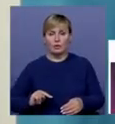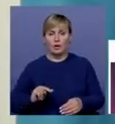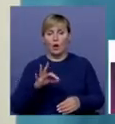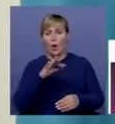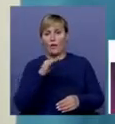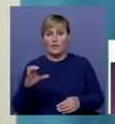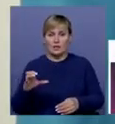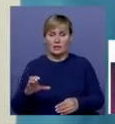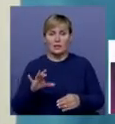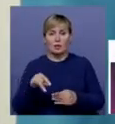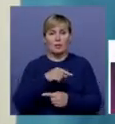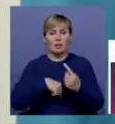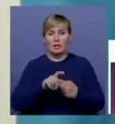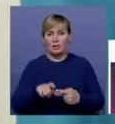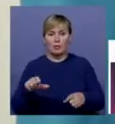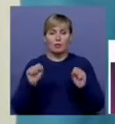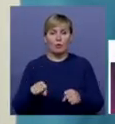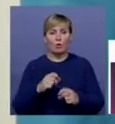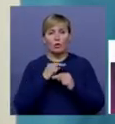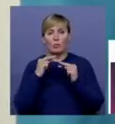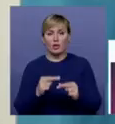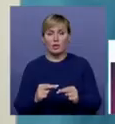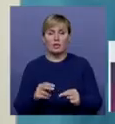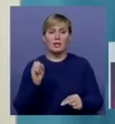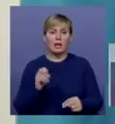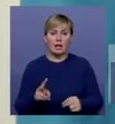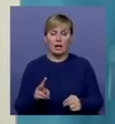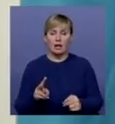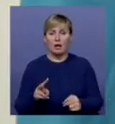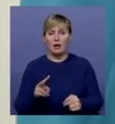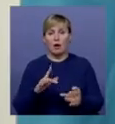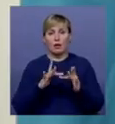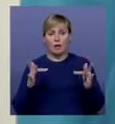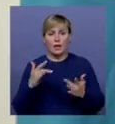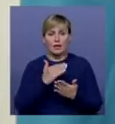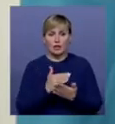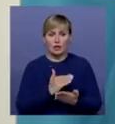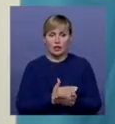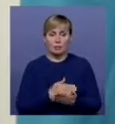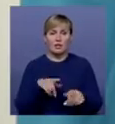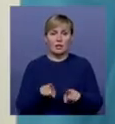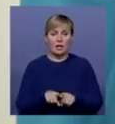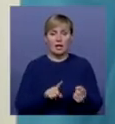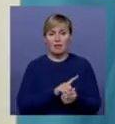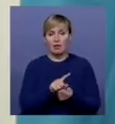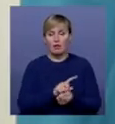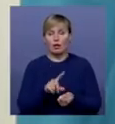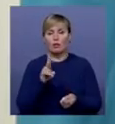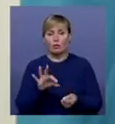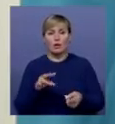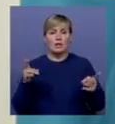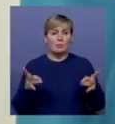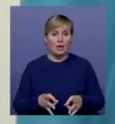офисе. Предприниматели могут обращаться как в онлайн-режиме по телефону, но при